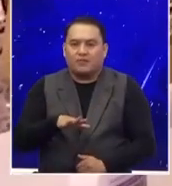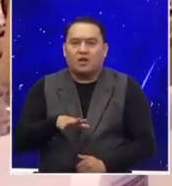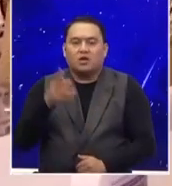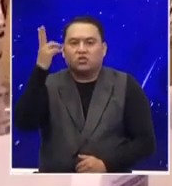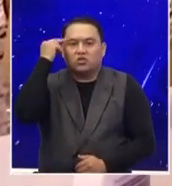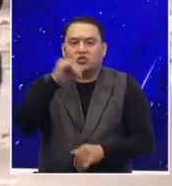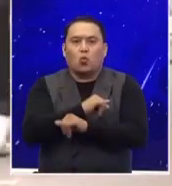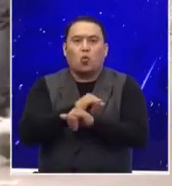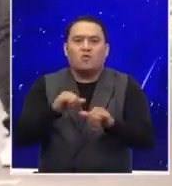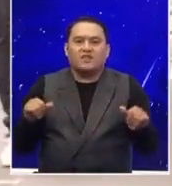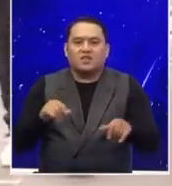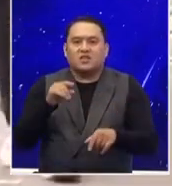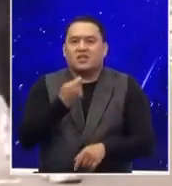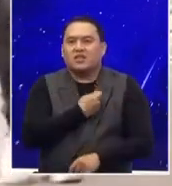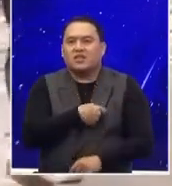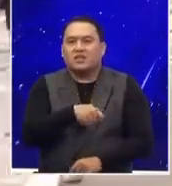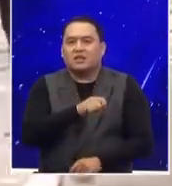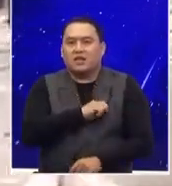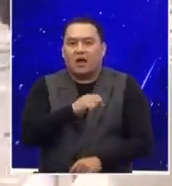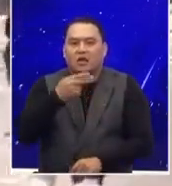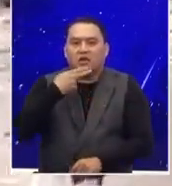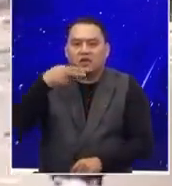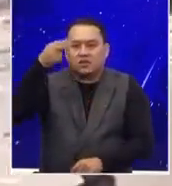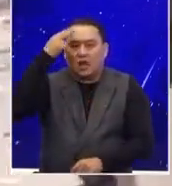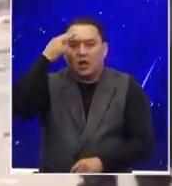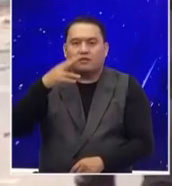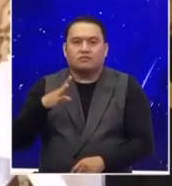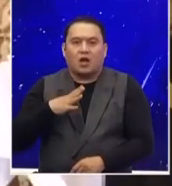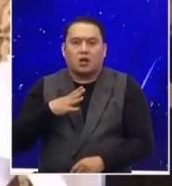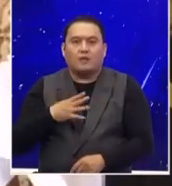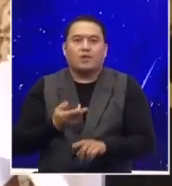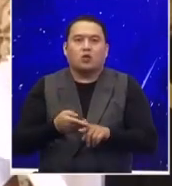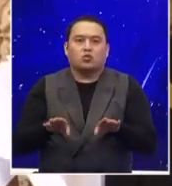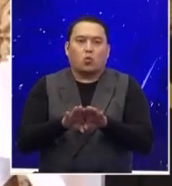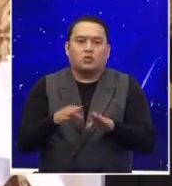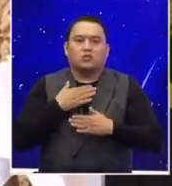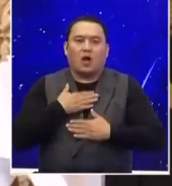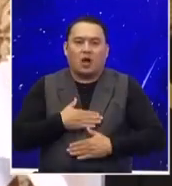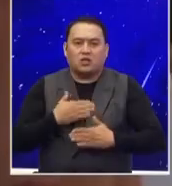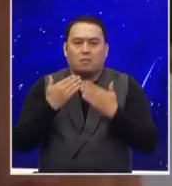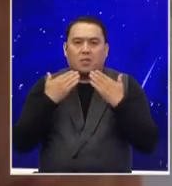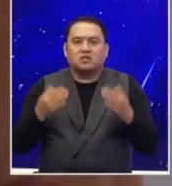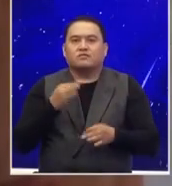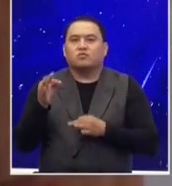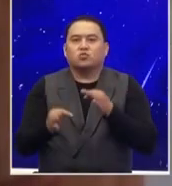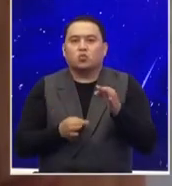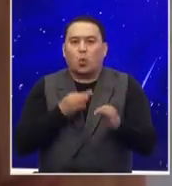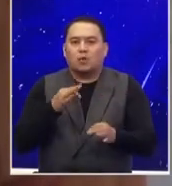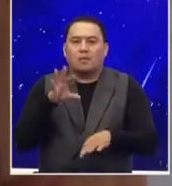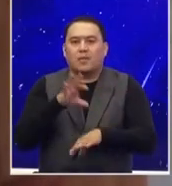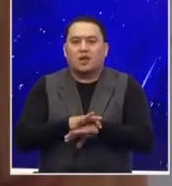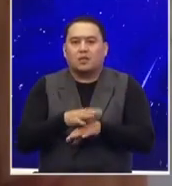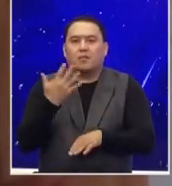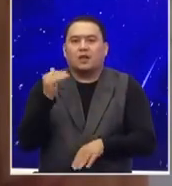числа заражений ускорился и в Италии, где до недавнего времени ситуация была относительно спокойной. За последние сутки в стране выявлено